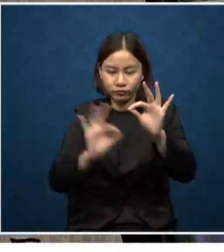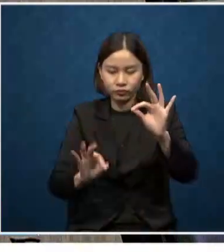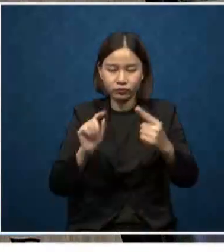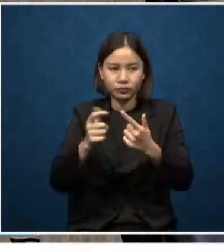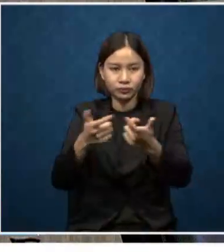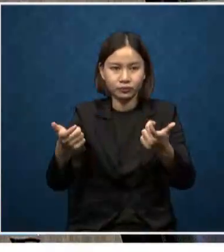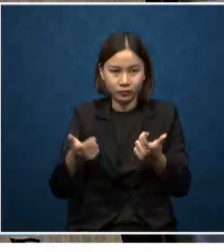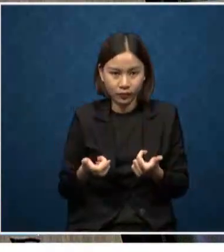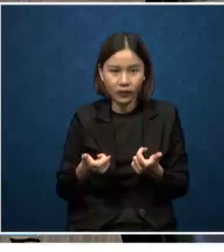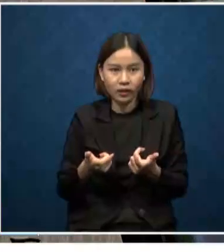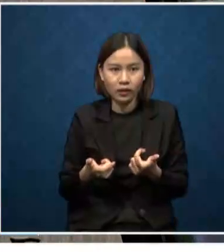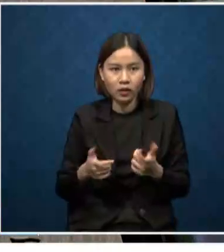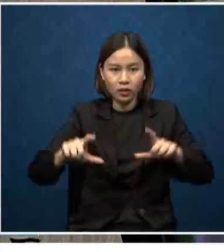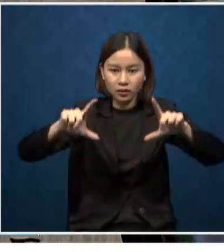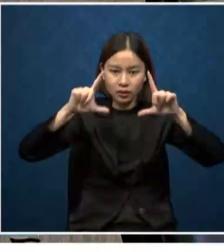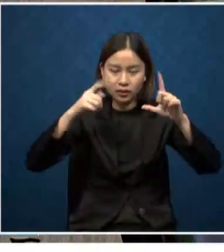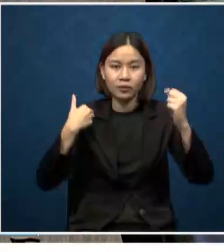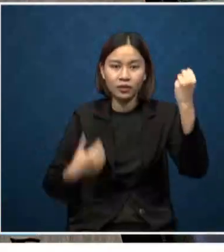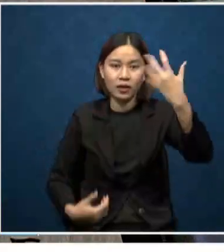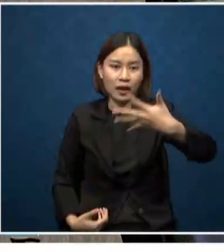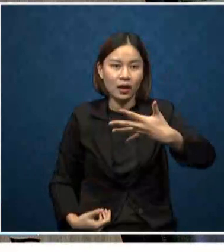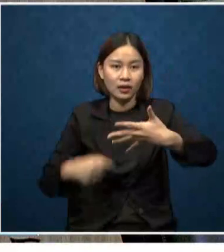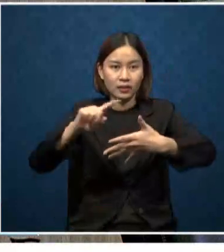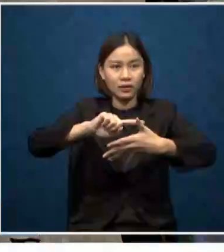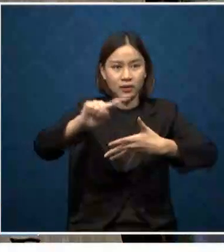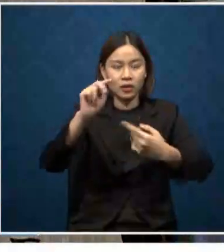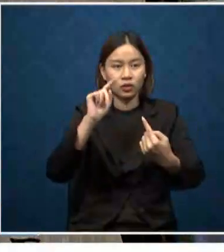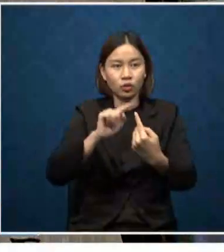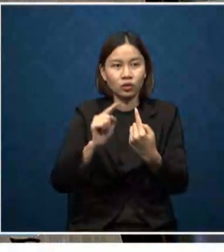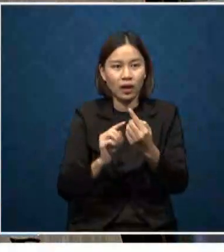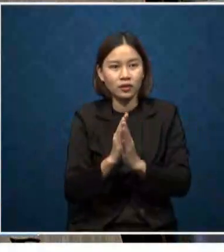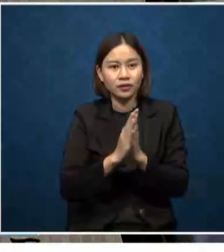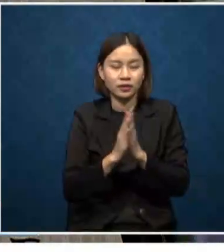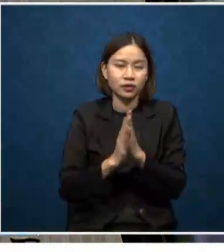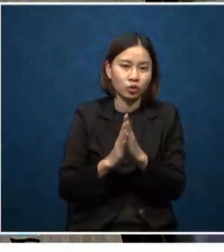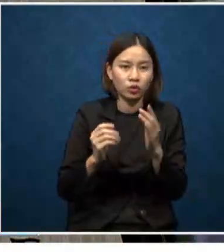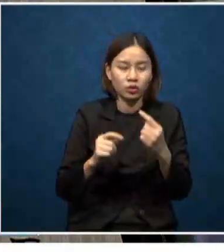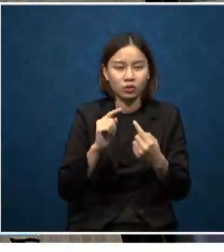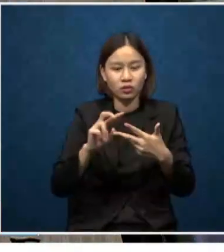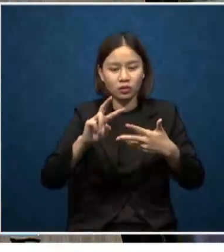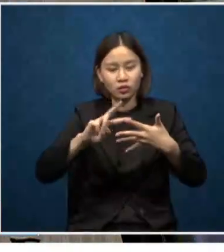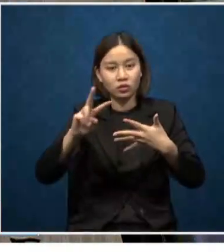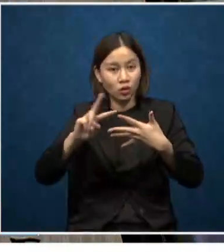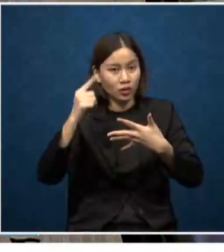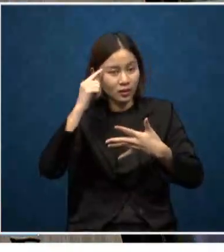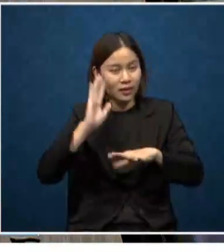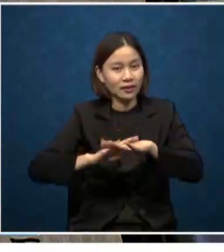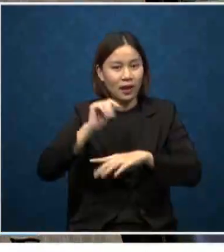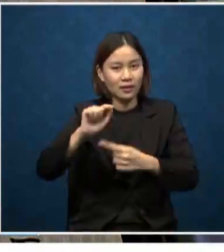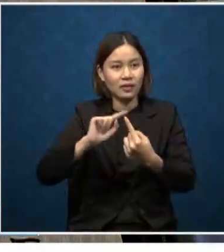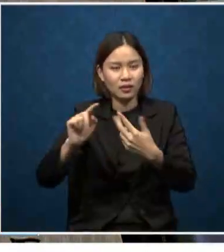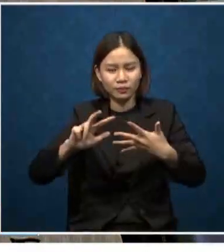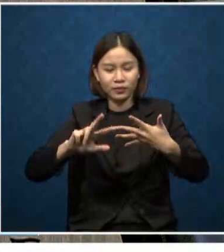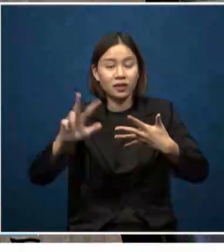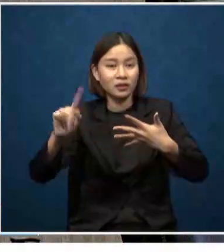เอกสารผลงานเด่น 5ประการประการที่ 1คือาลพลังสู้ภัยสิ่งเสพติดประการที่ 2เสริมพลังปัญญาสร้างทักษะดิกปัญญา